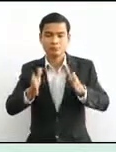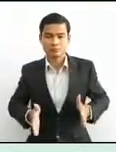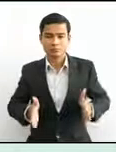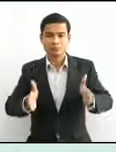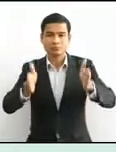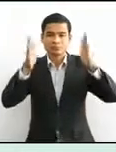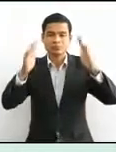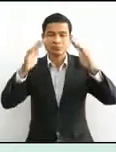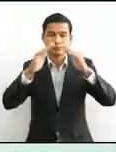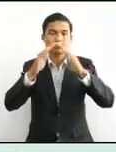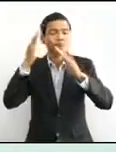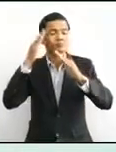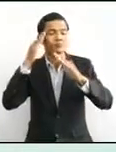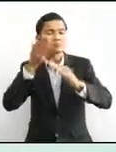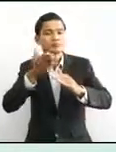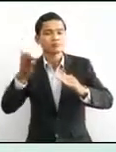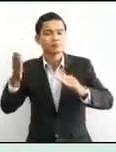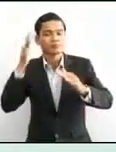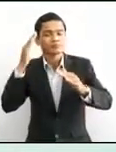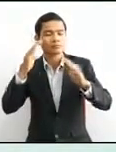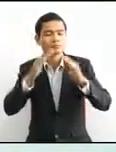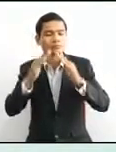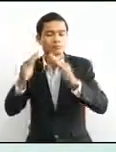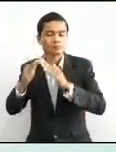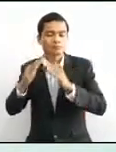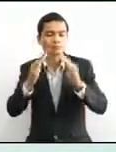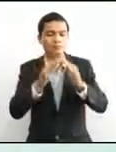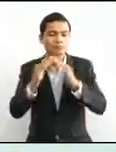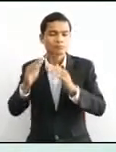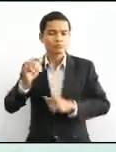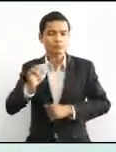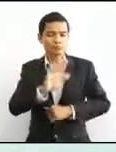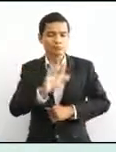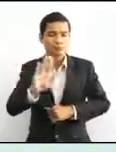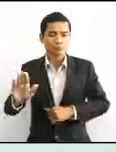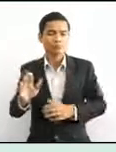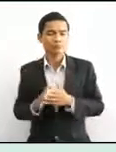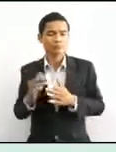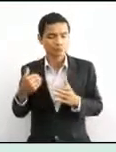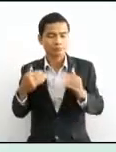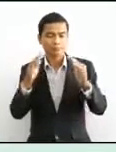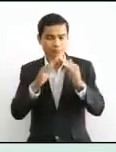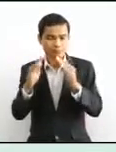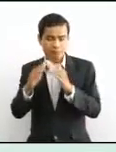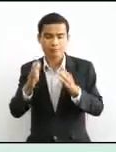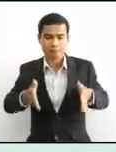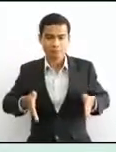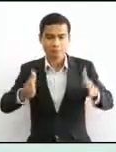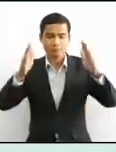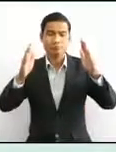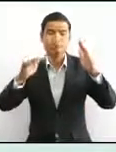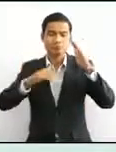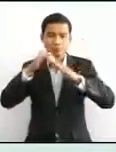hạt thàn. Con sẽ có kê hạt thàn này con. Chá kê hạt thàn cứ bắt tia hơi nữa ná. Kê hát là kê hát hạt thàn. À lấy con tự ác khí chăm